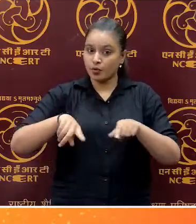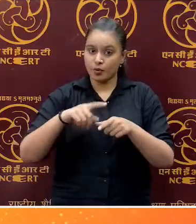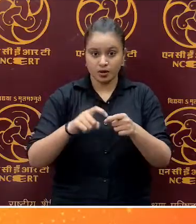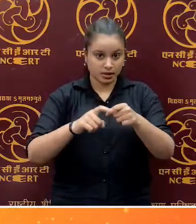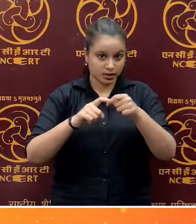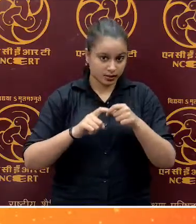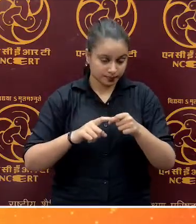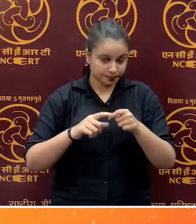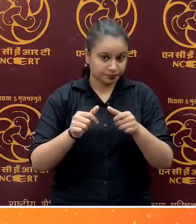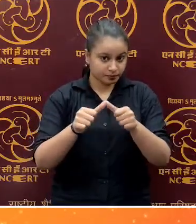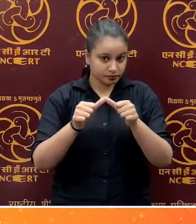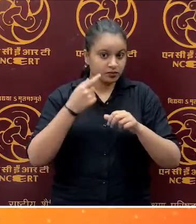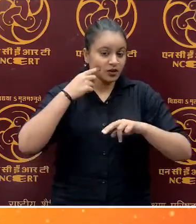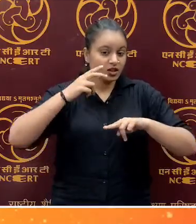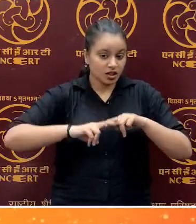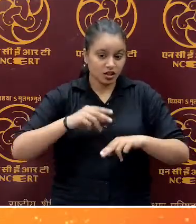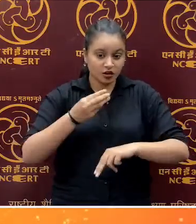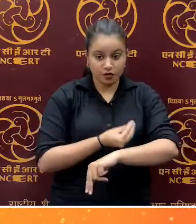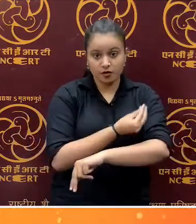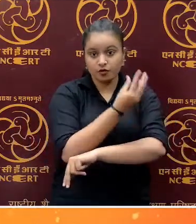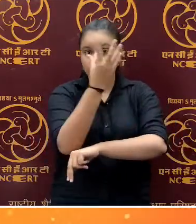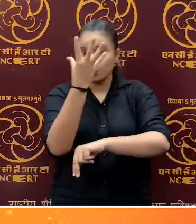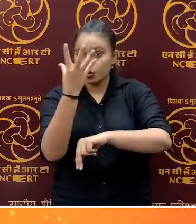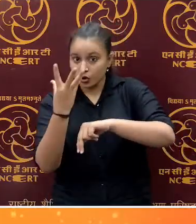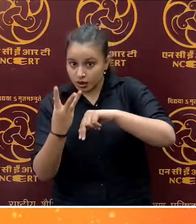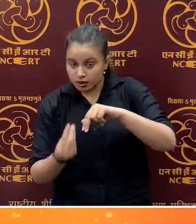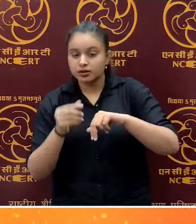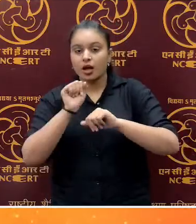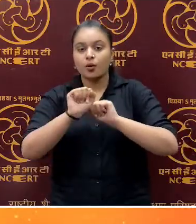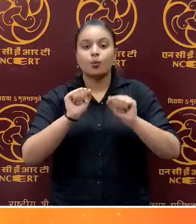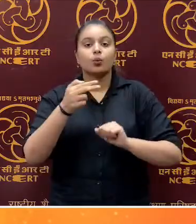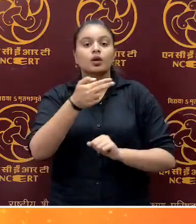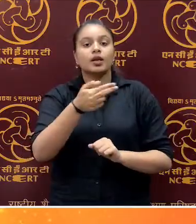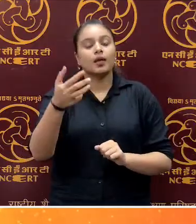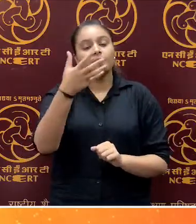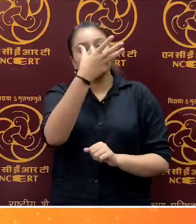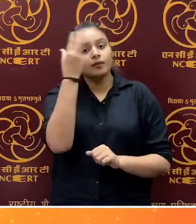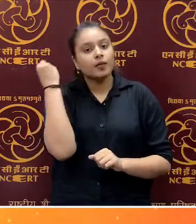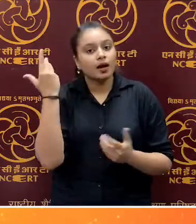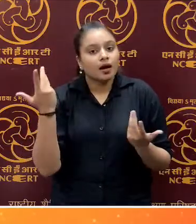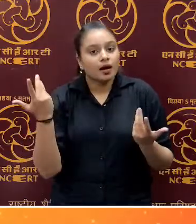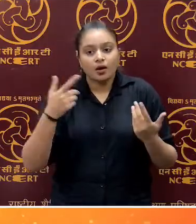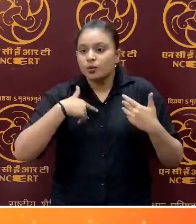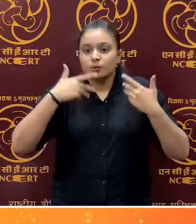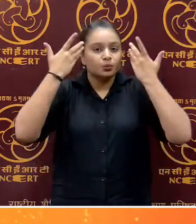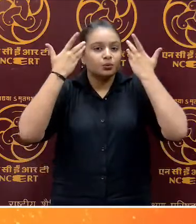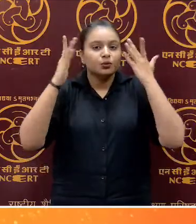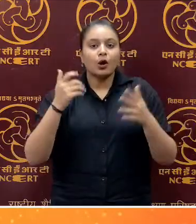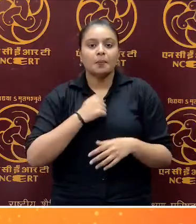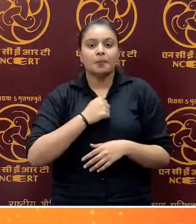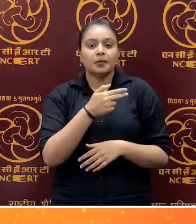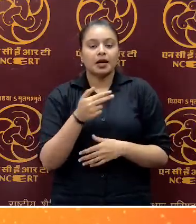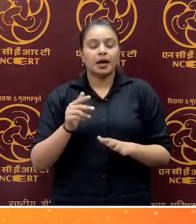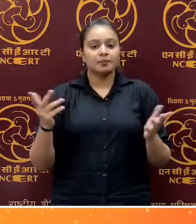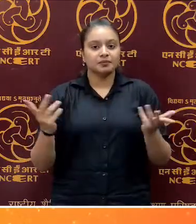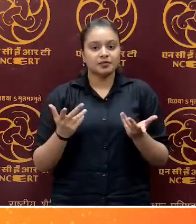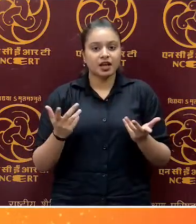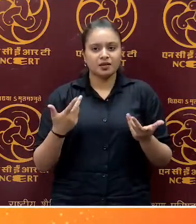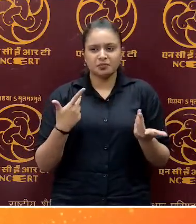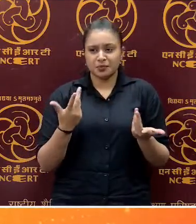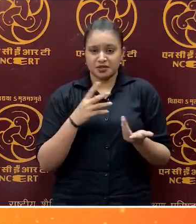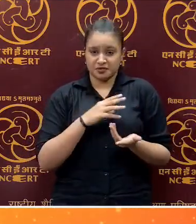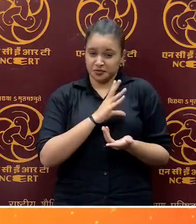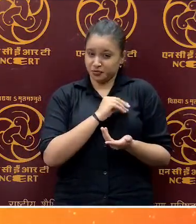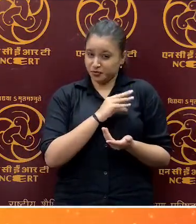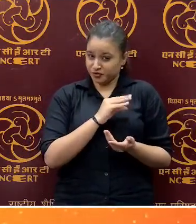कैसा हो यदि आप एक पूरे दिन के लिए अपना नाम ही भूल जाएं? आपको याद ही ना रहे कि आपका नाम क्या है? कितना स्कैरी